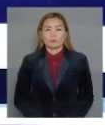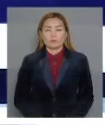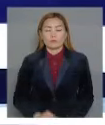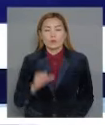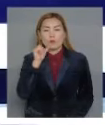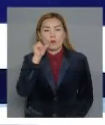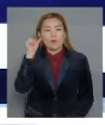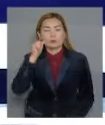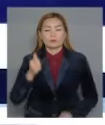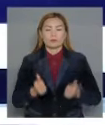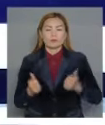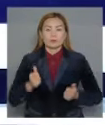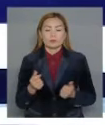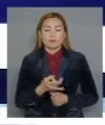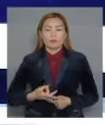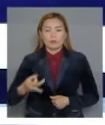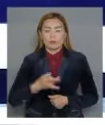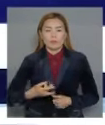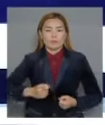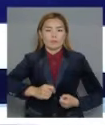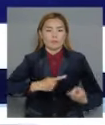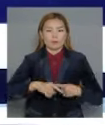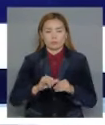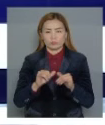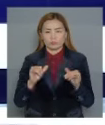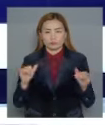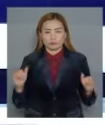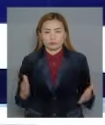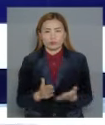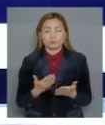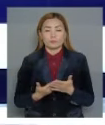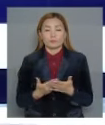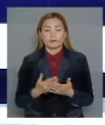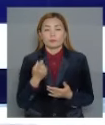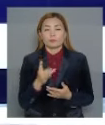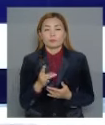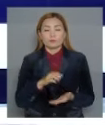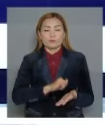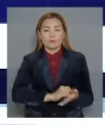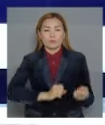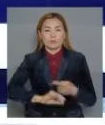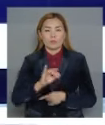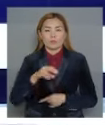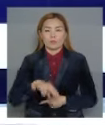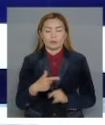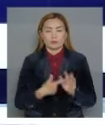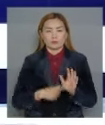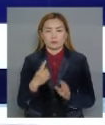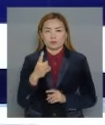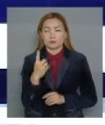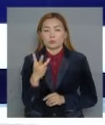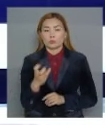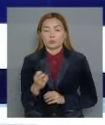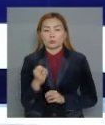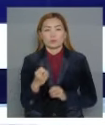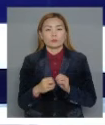Өткен жылдармен салыстырғандағы өңірдегі кәсіпкерлер саны артуда. Атап айтқанда, тіркелген ресми кәсіпкерлер саны 71300,